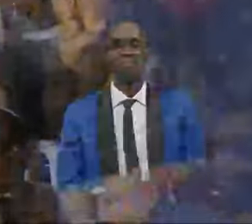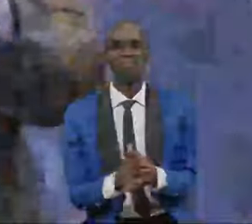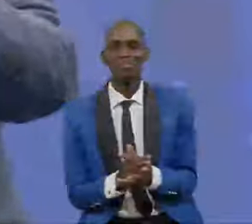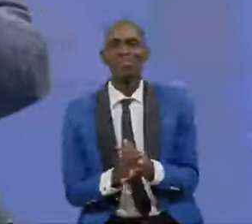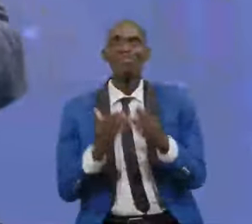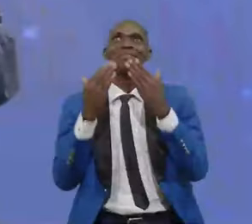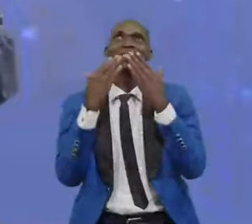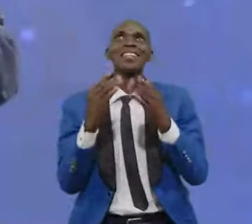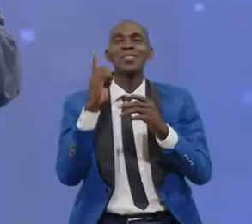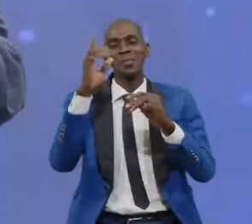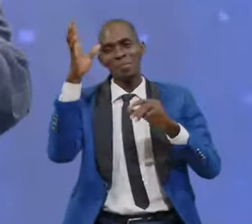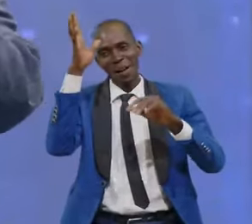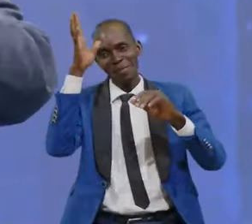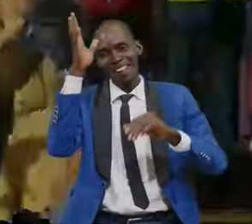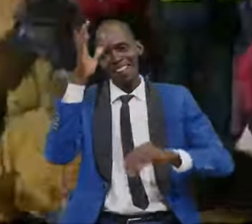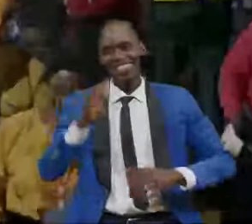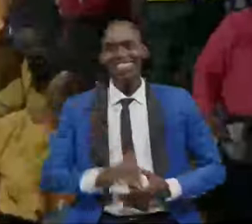Où est-ce, Baba?